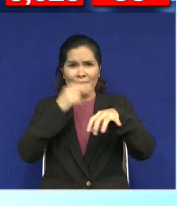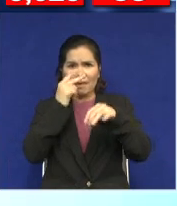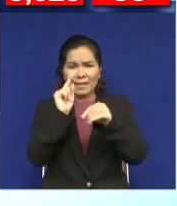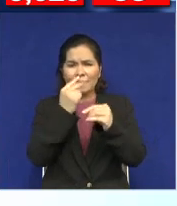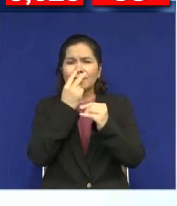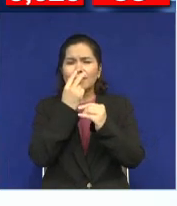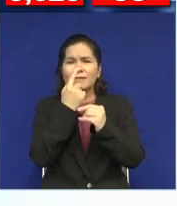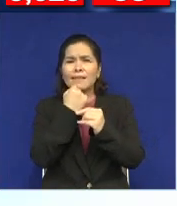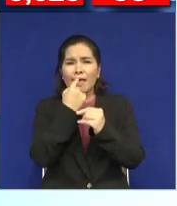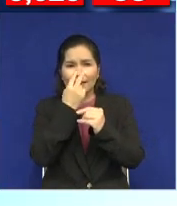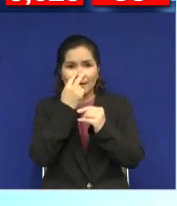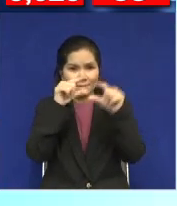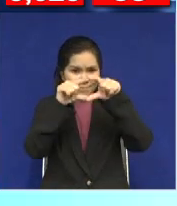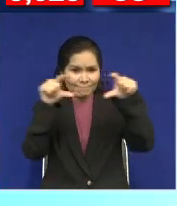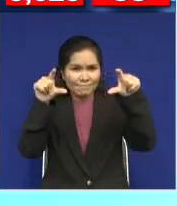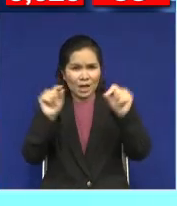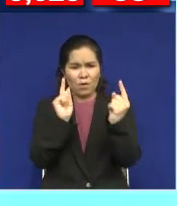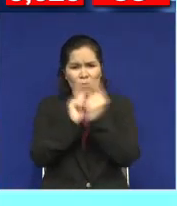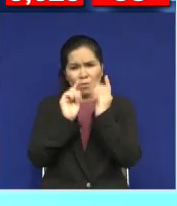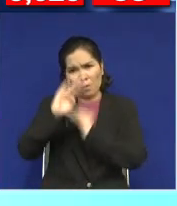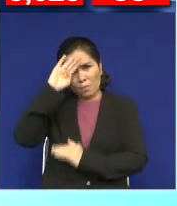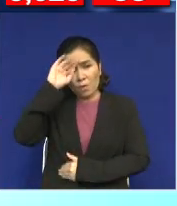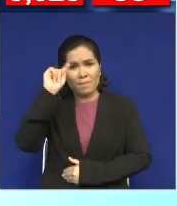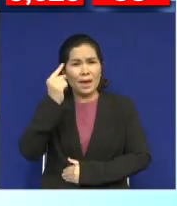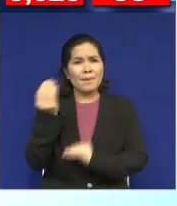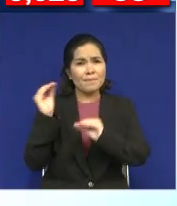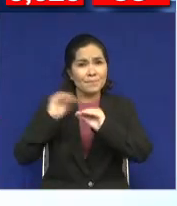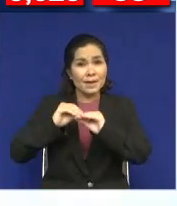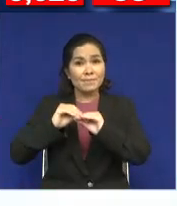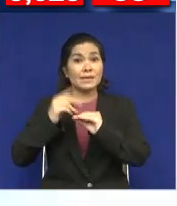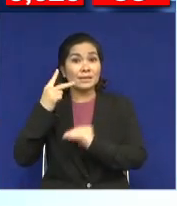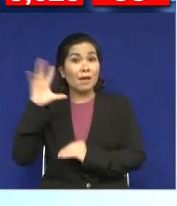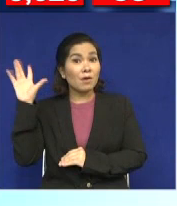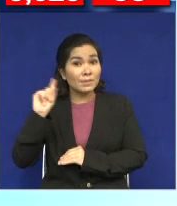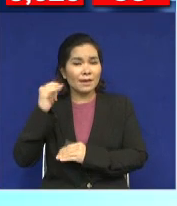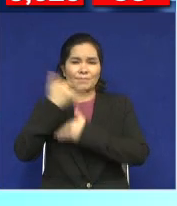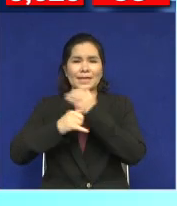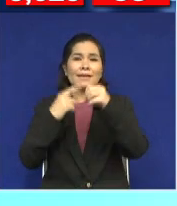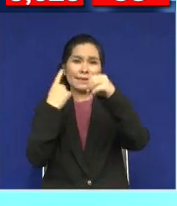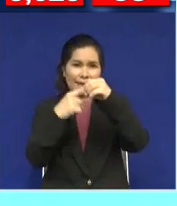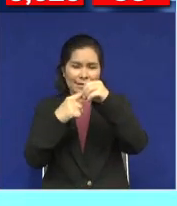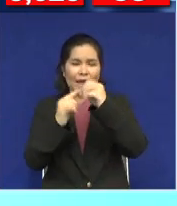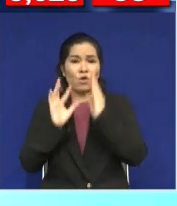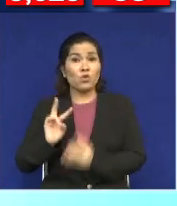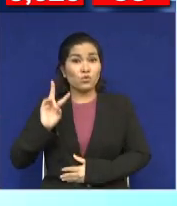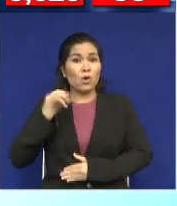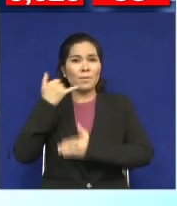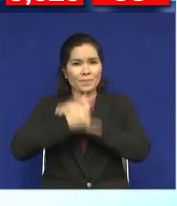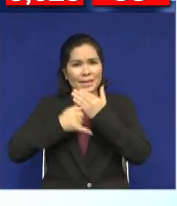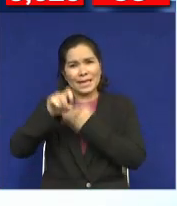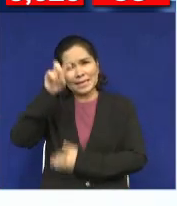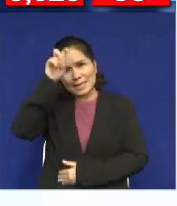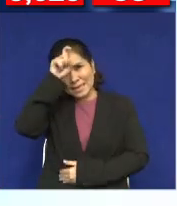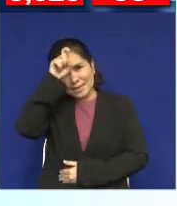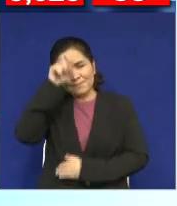ำนวนผู้ป่วยที่เพิ่มขึ้นนะคะโดย3รายค่ะมาจากประเทศกาตาร์และเพิ่มมาอีก2รายมาจากประเทศอียิปต์น